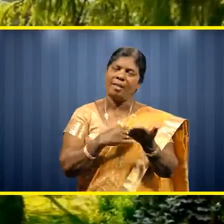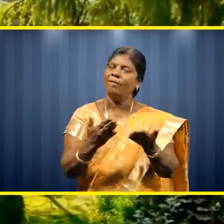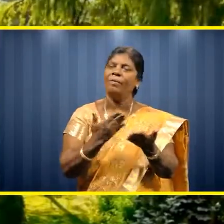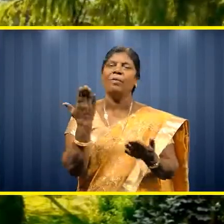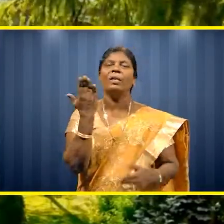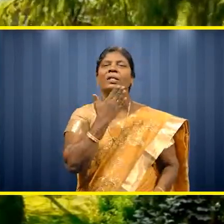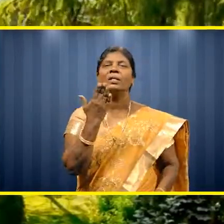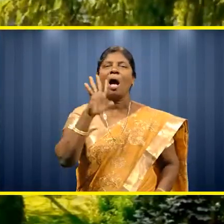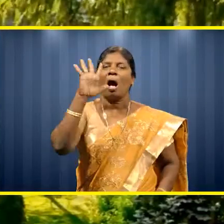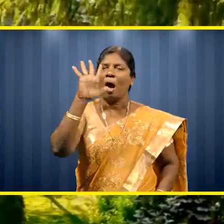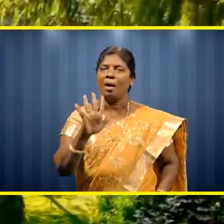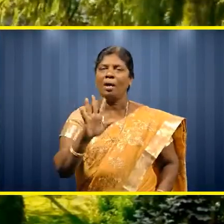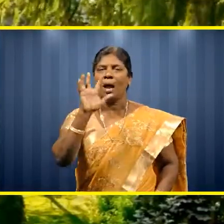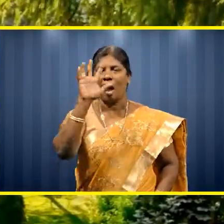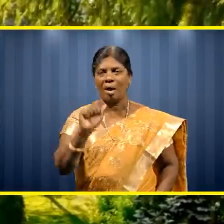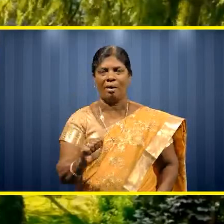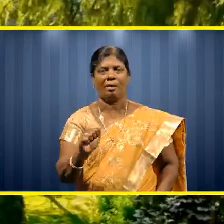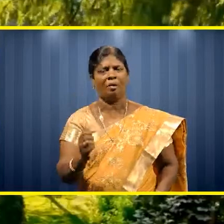நீங்கள் வாசிப்பீர்களானால்